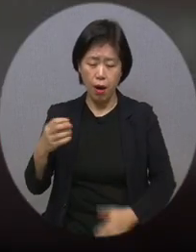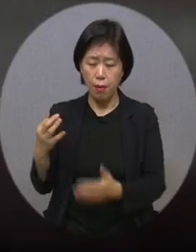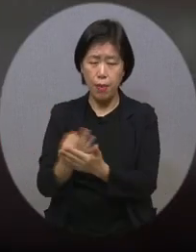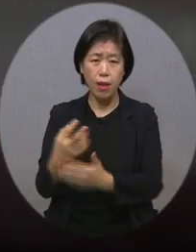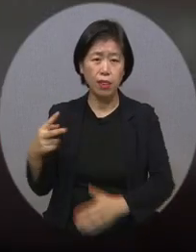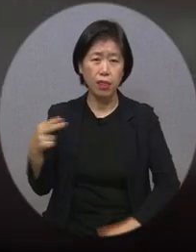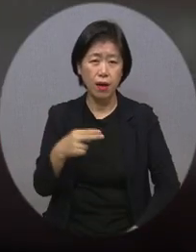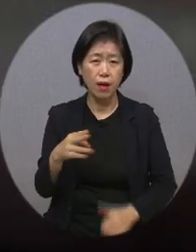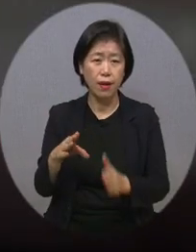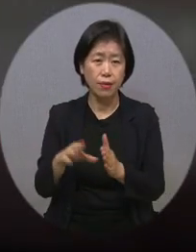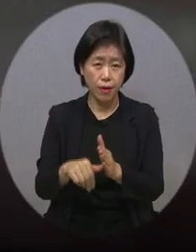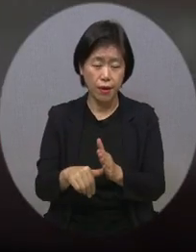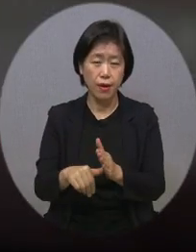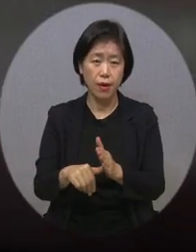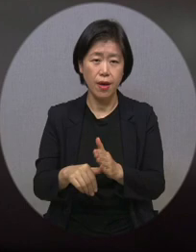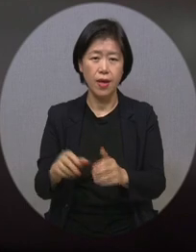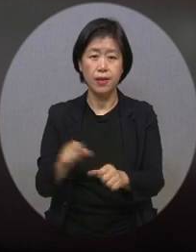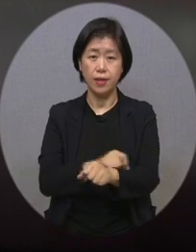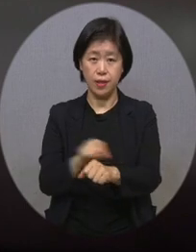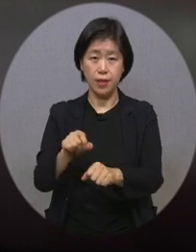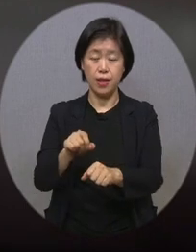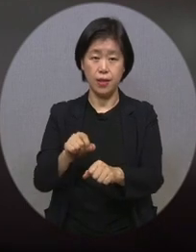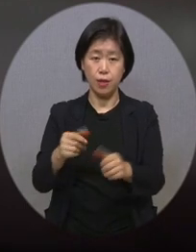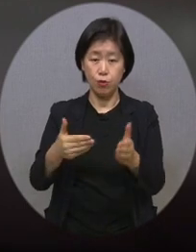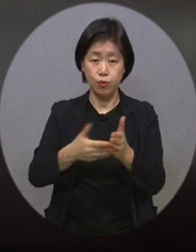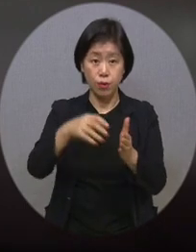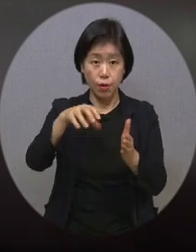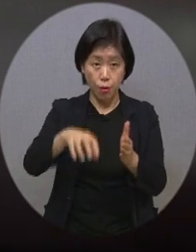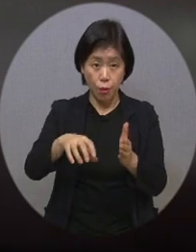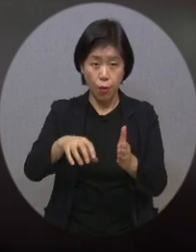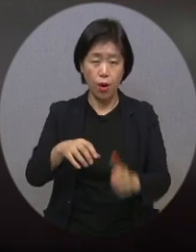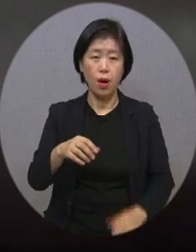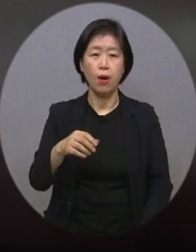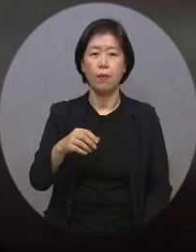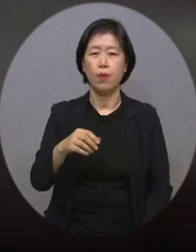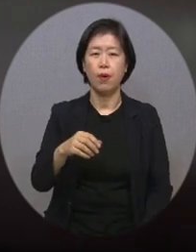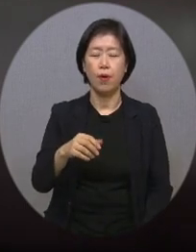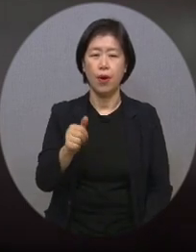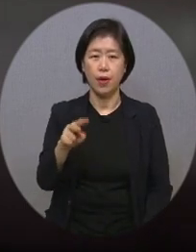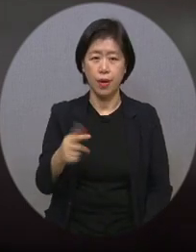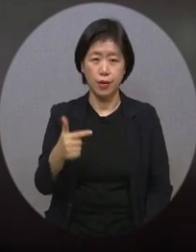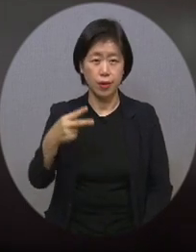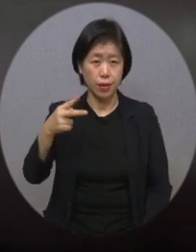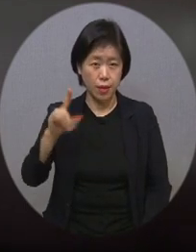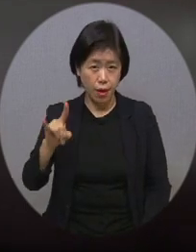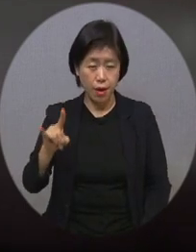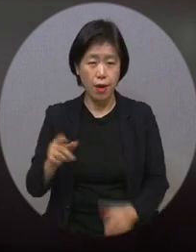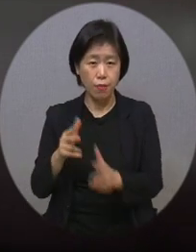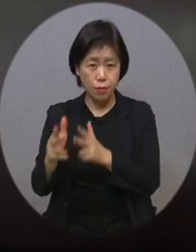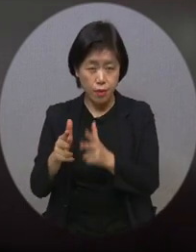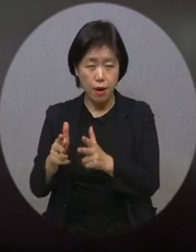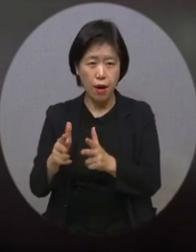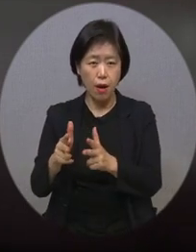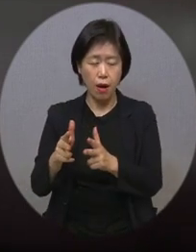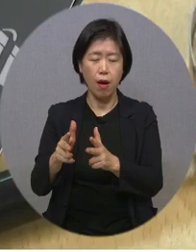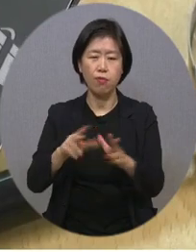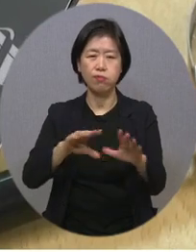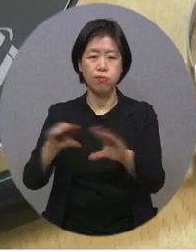같은 경우에는 GM 공장 폐쇄랄지 현대중공업 가동 중단으로